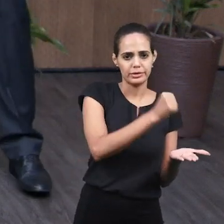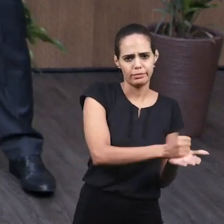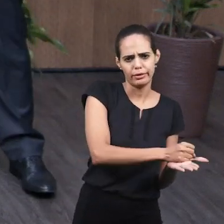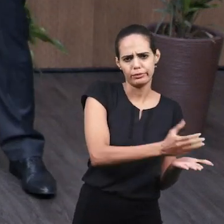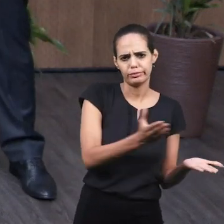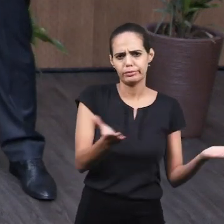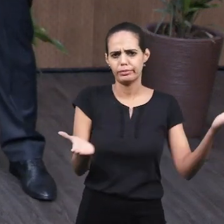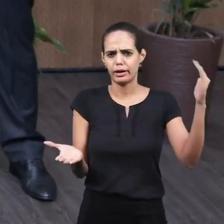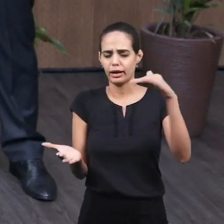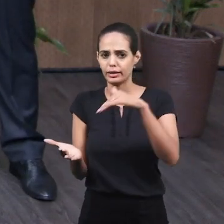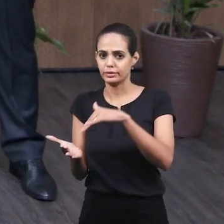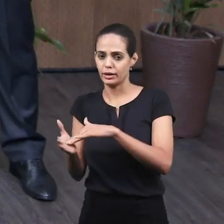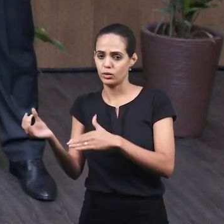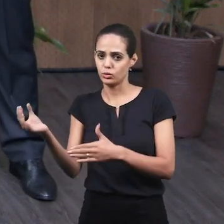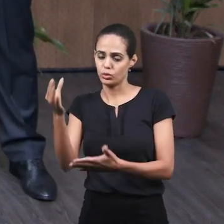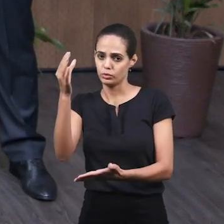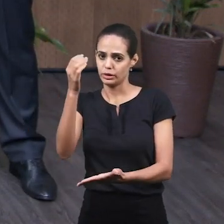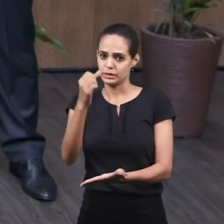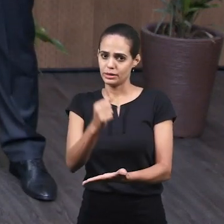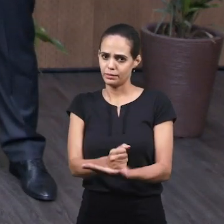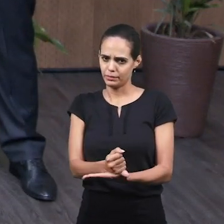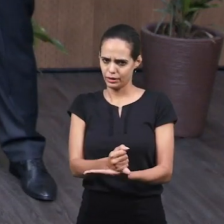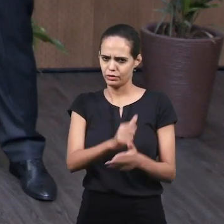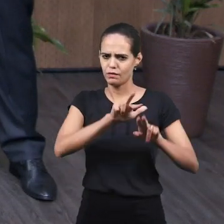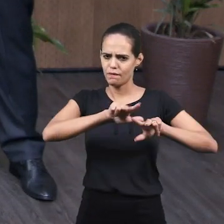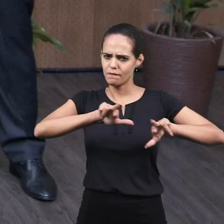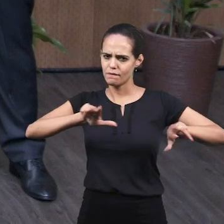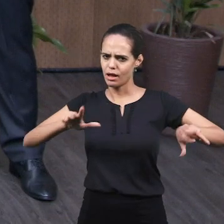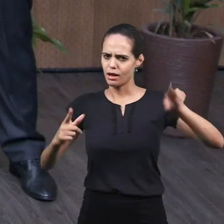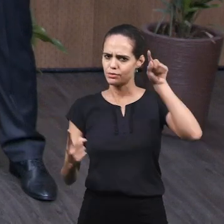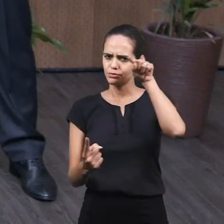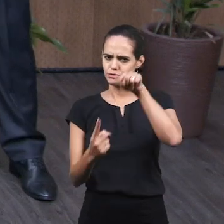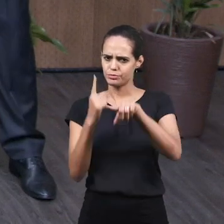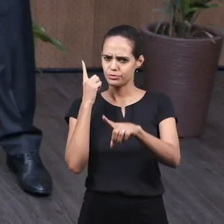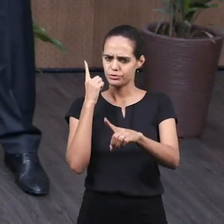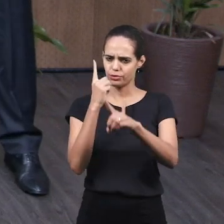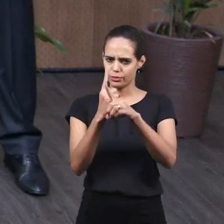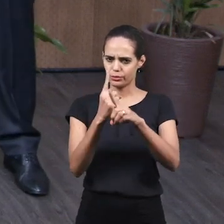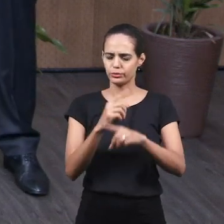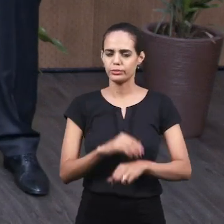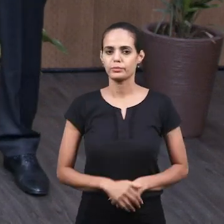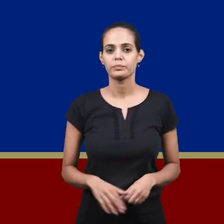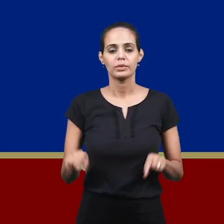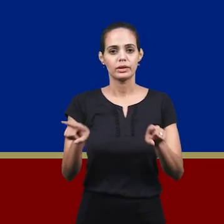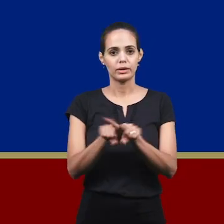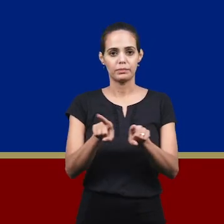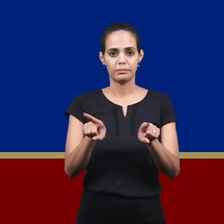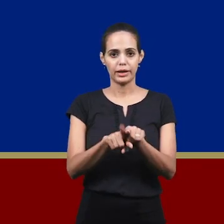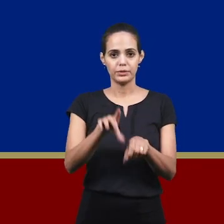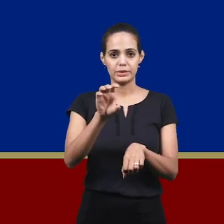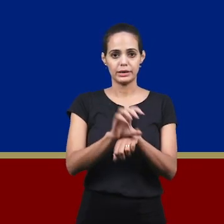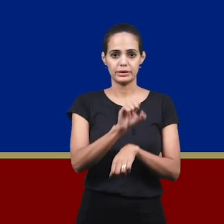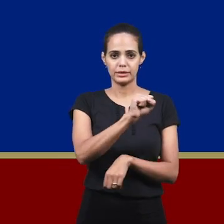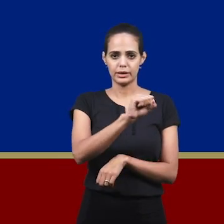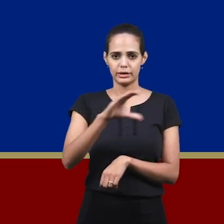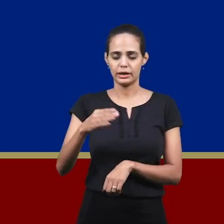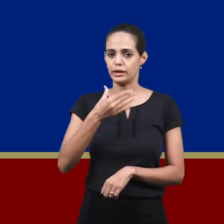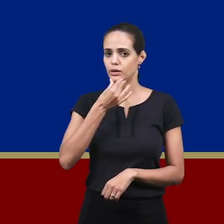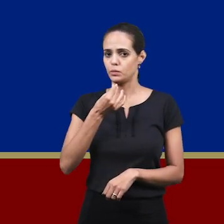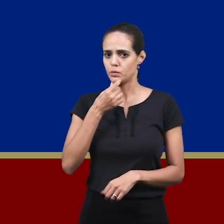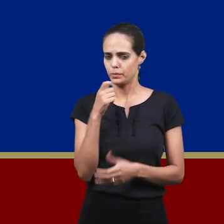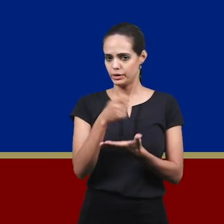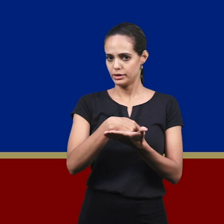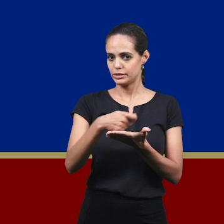Testament. Et encore, Mario Ferreira de Itapoá, Santa Catarina, a commenté en Luc 17,